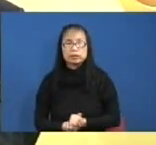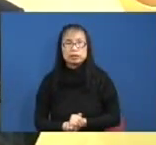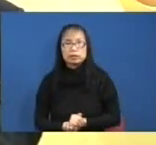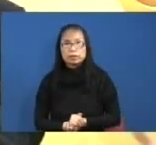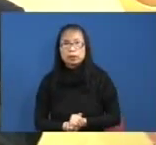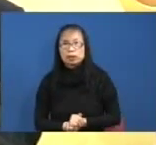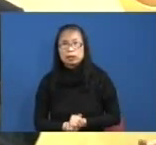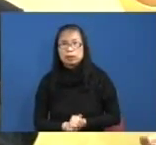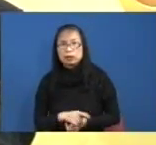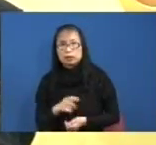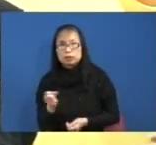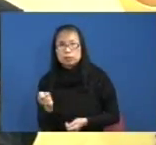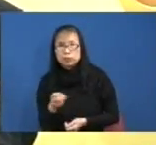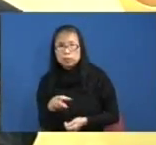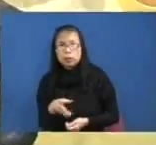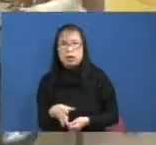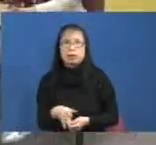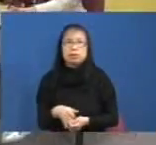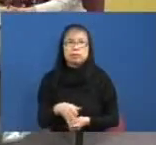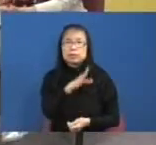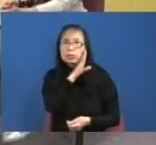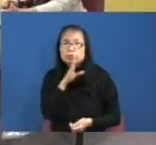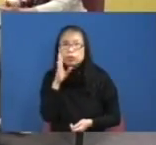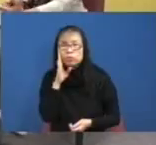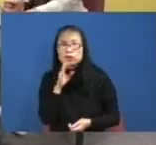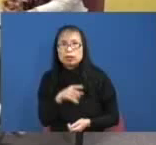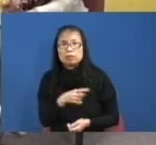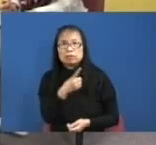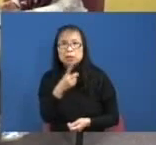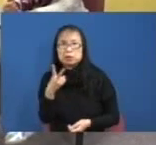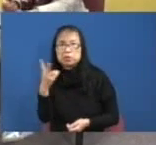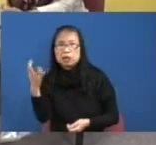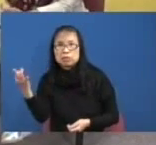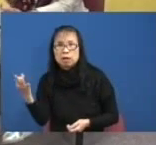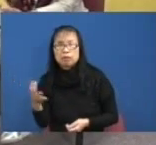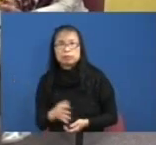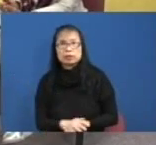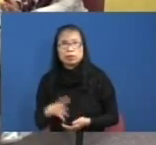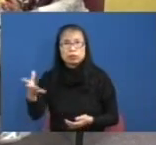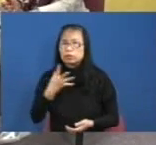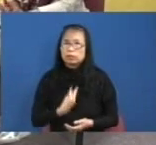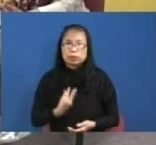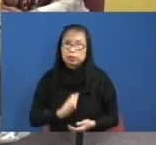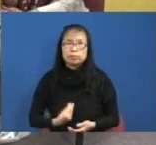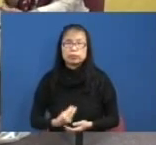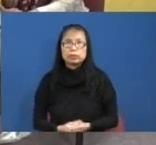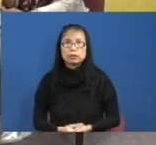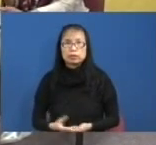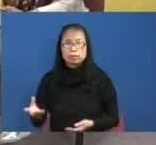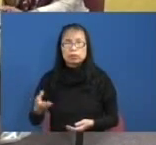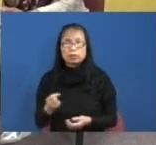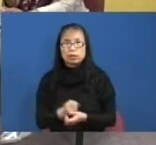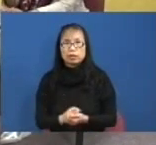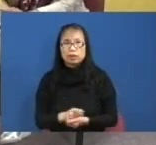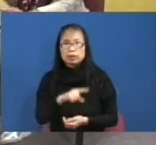係又係嗰啲商場倒模型嗰幾間咁就 好悶， 好唔開心。其實呢樣嘢亦都係製造到